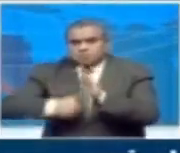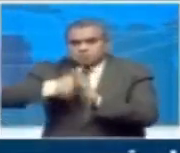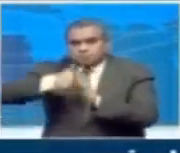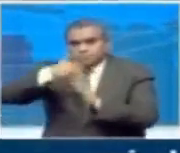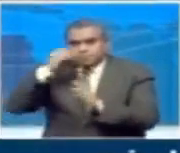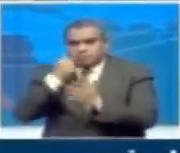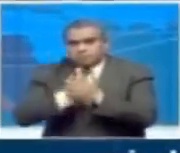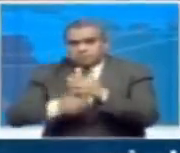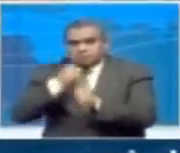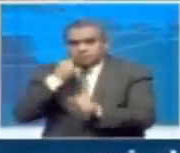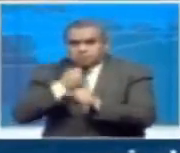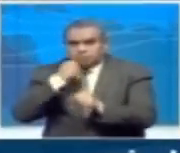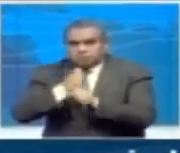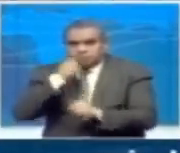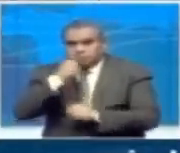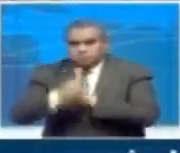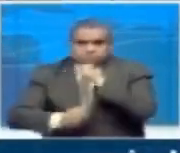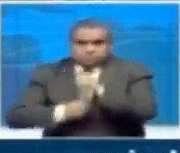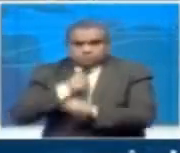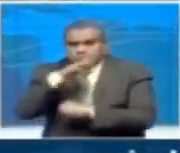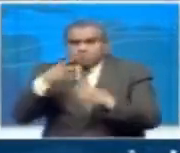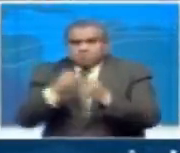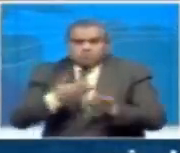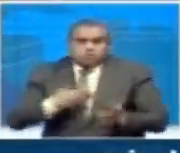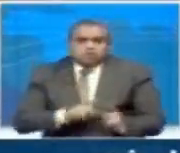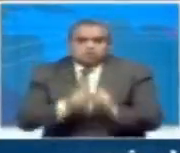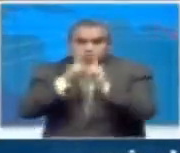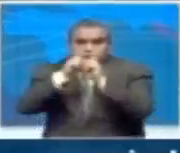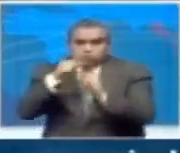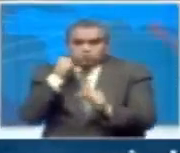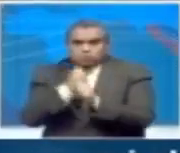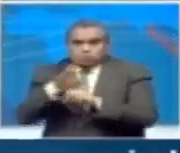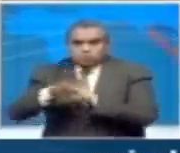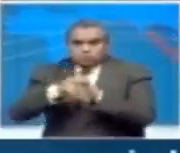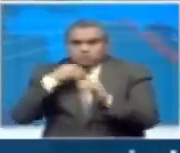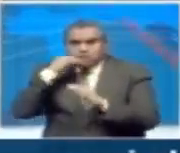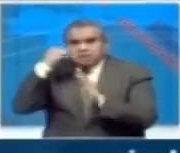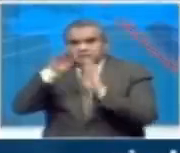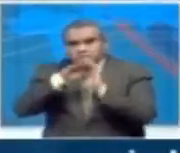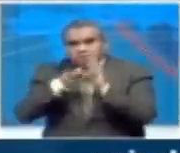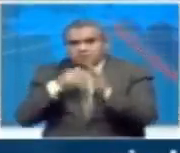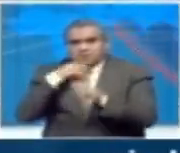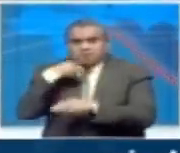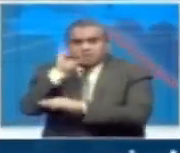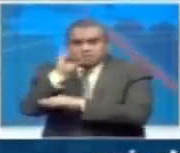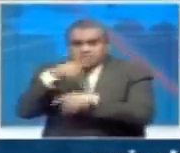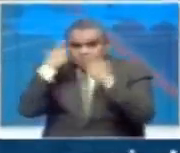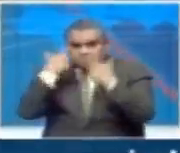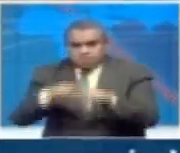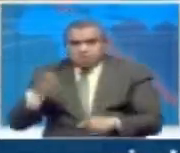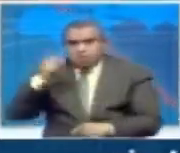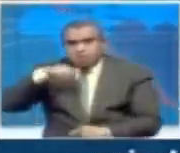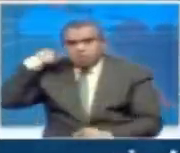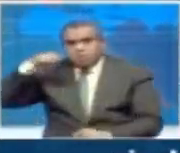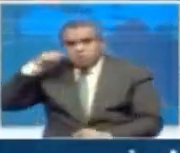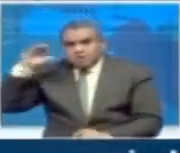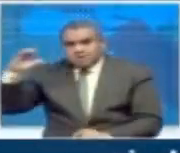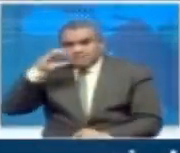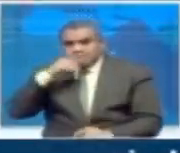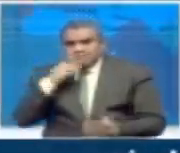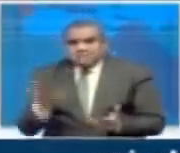ينعكس بالمردود الايجابي على اسر الشهداء الذين ترعاهم الدولة، ويحرص رئيس الجمهورية على